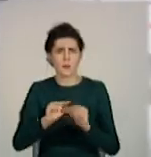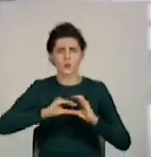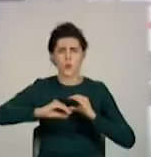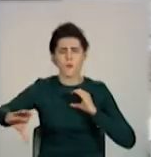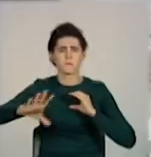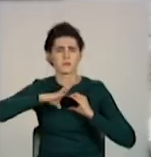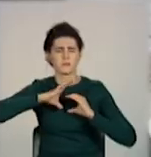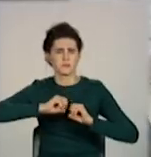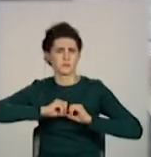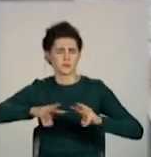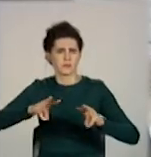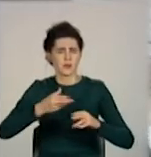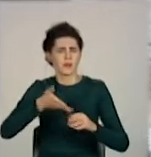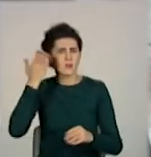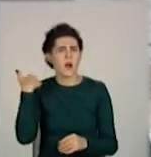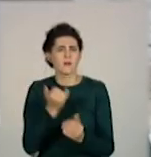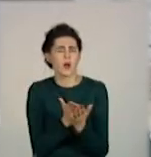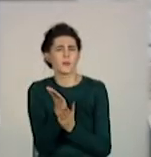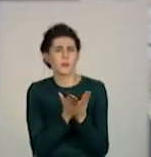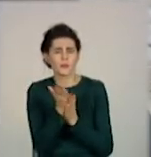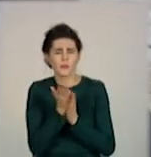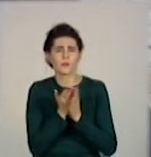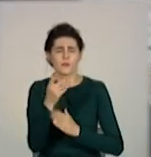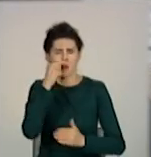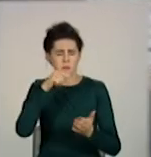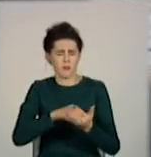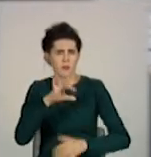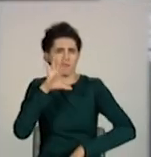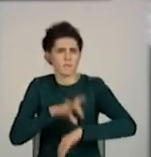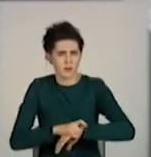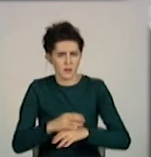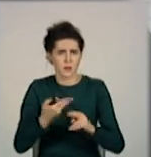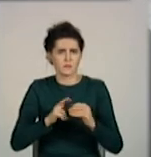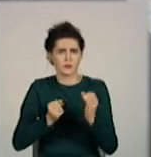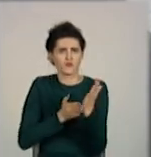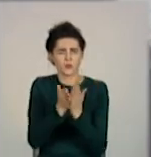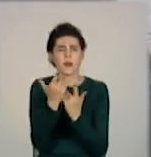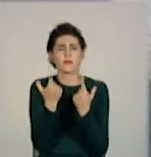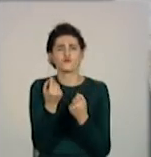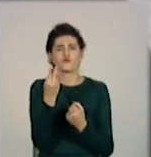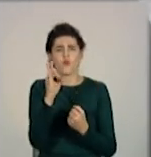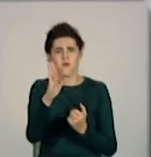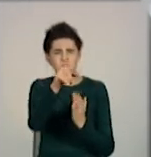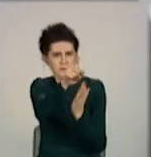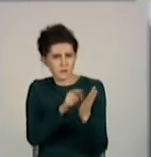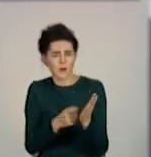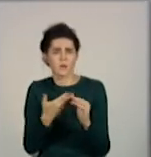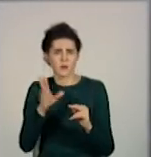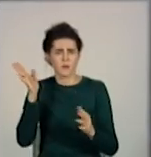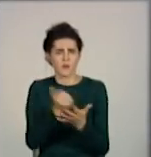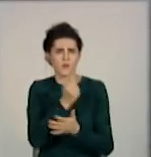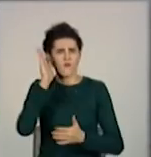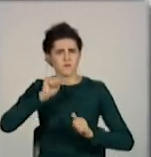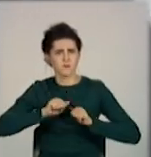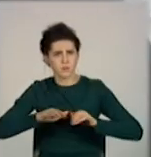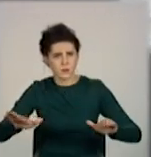порив. Дефект многолітньої давності, обнаружився сварного шва. Пошло заполнення теплокамери і вулиці водою. Тому